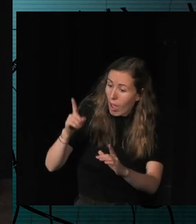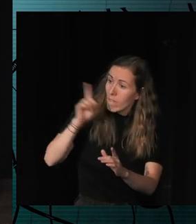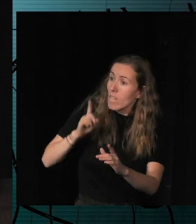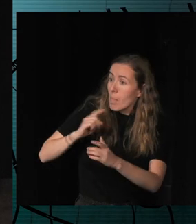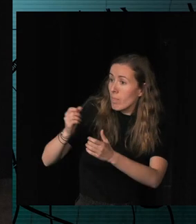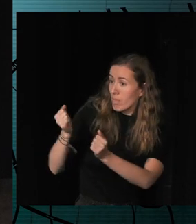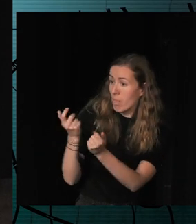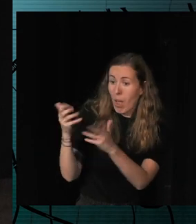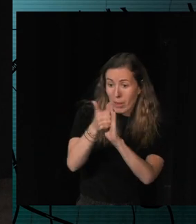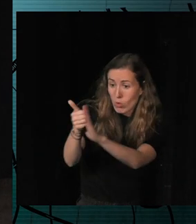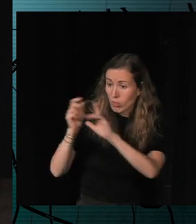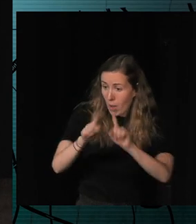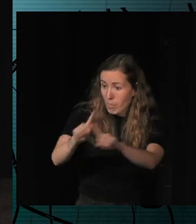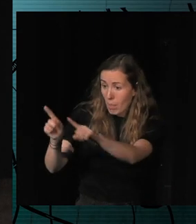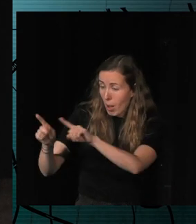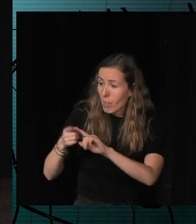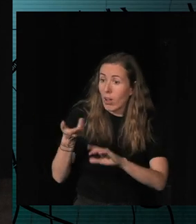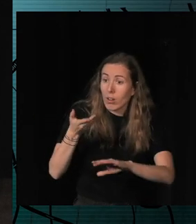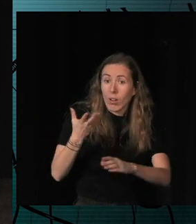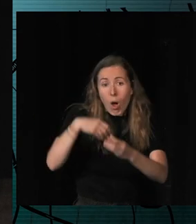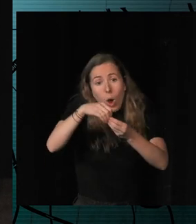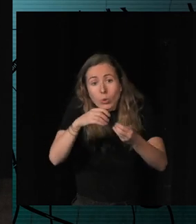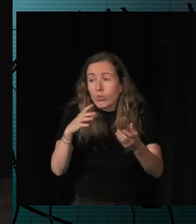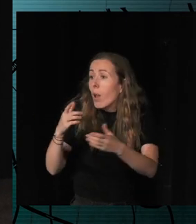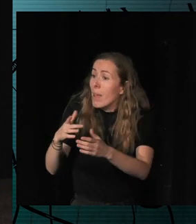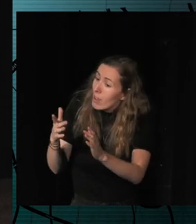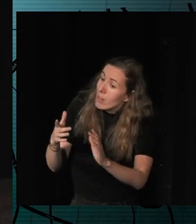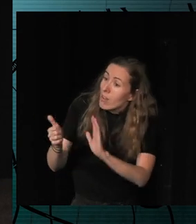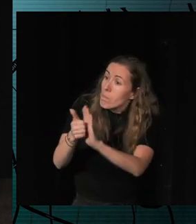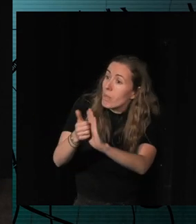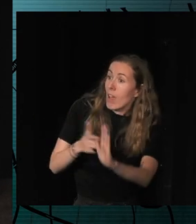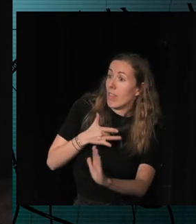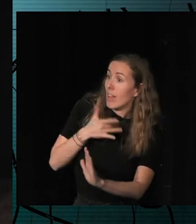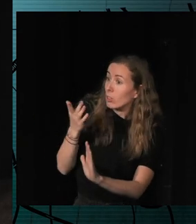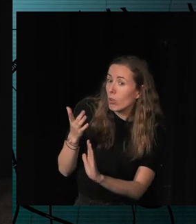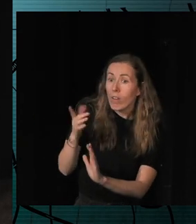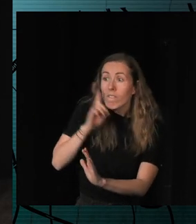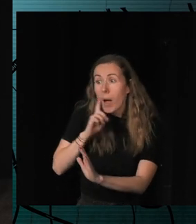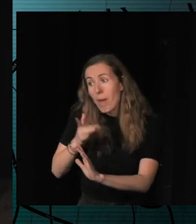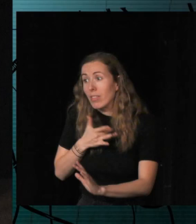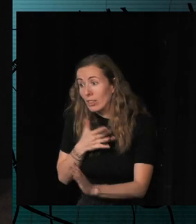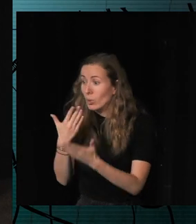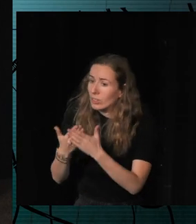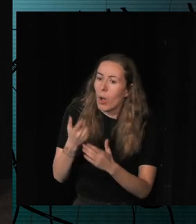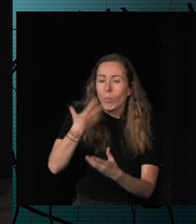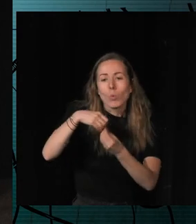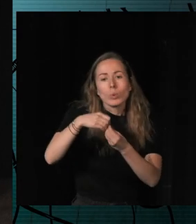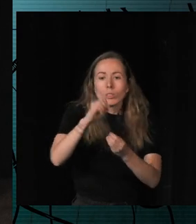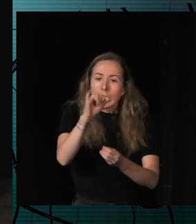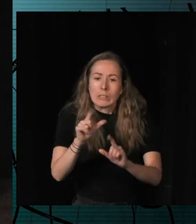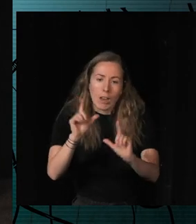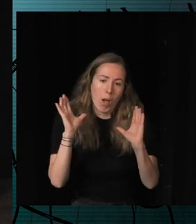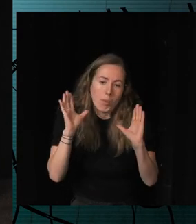nuances qui sont hyper intéressants ouais des infirmières sexis c'est pas grave ça me dérange pas je trouve ça cool qu'on puisse quand même revenir à un truc de cher